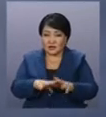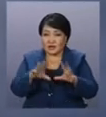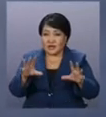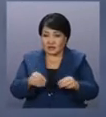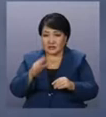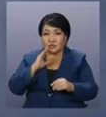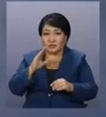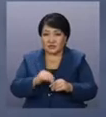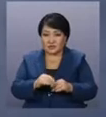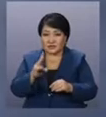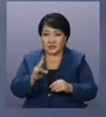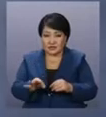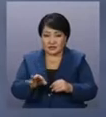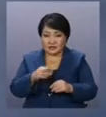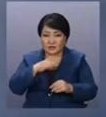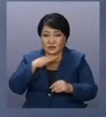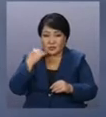көп шақырту болғандықтан